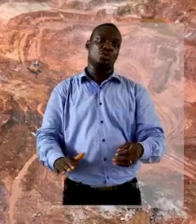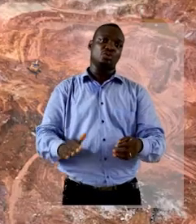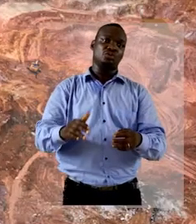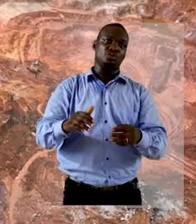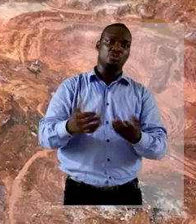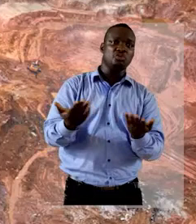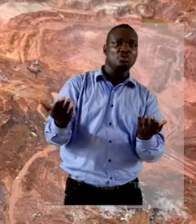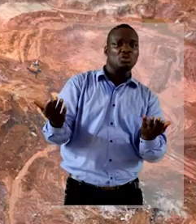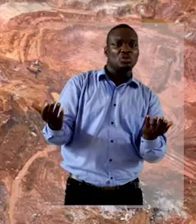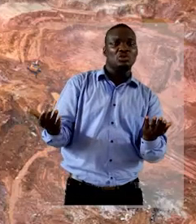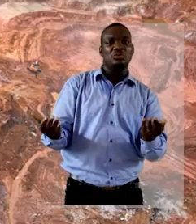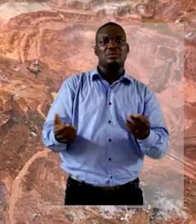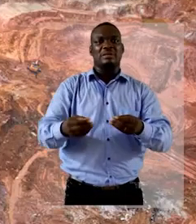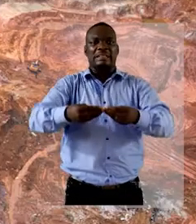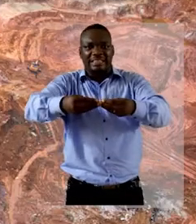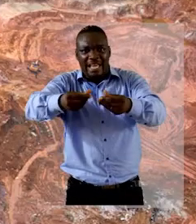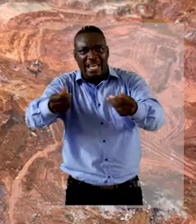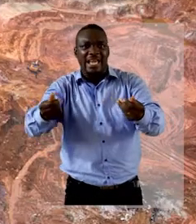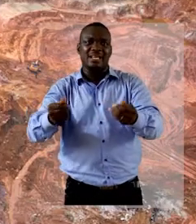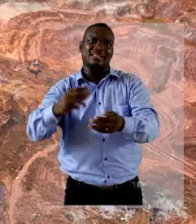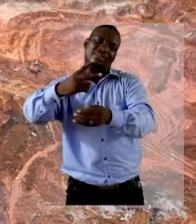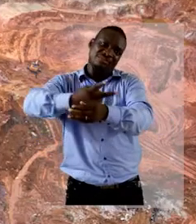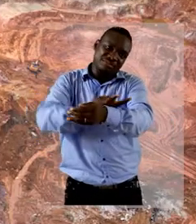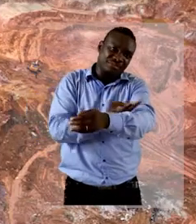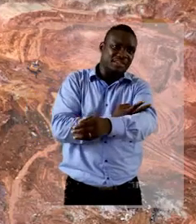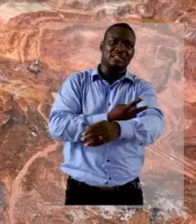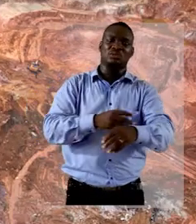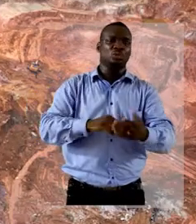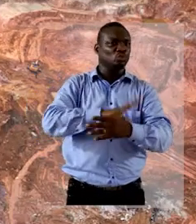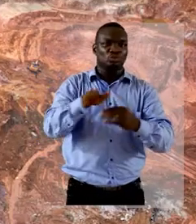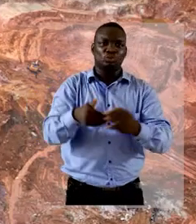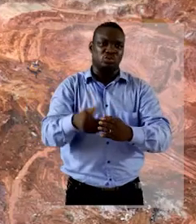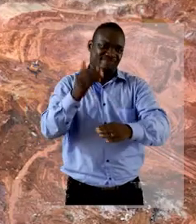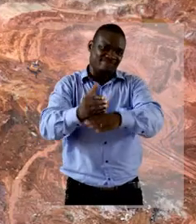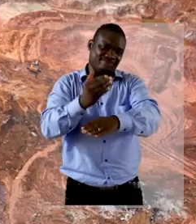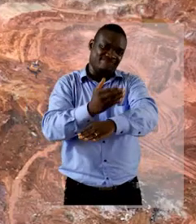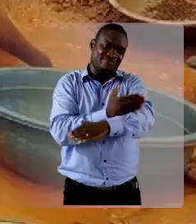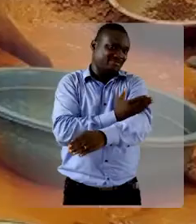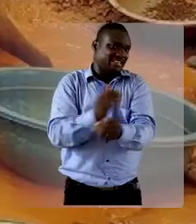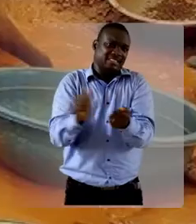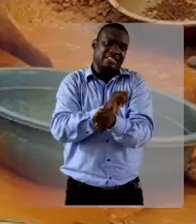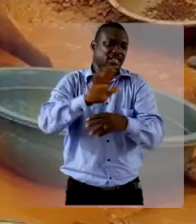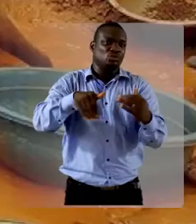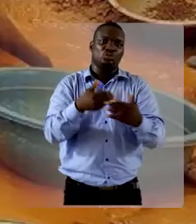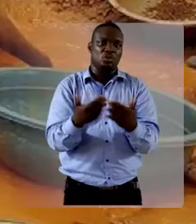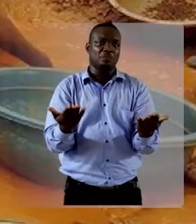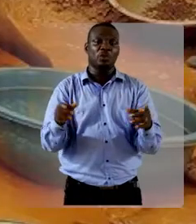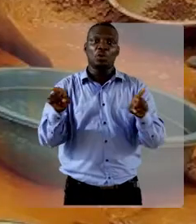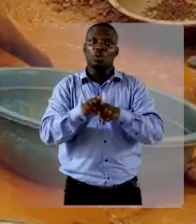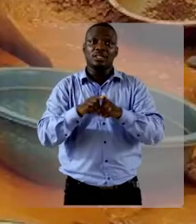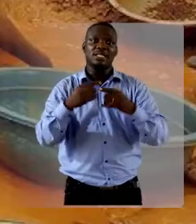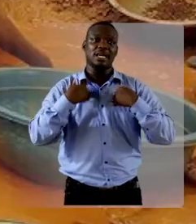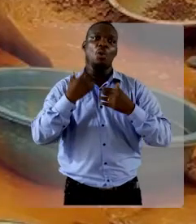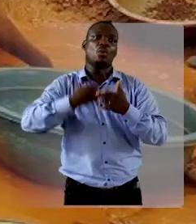ou la déforestation. Nous avons la dégradation des sols. Ensuite, nous avons la pollution du